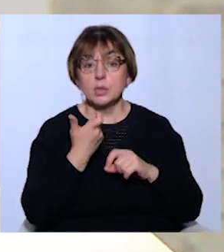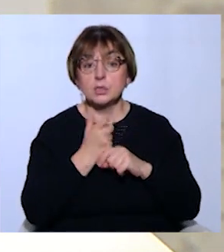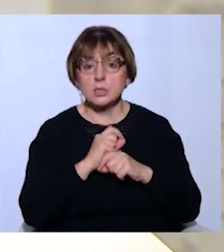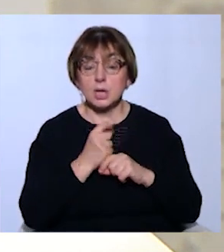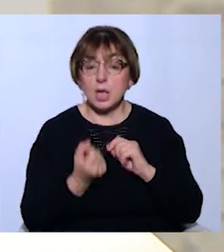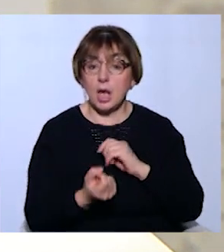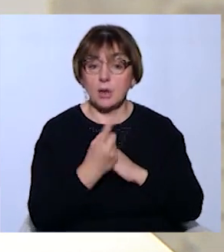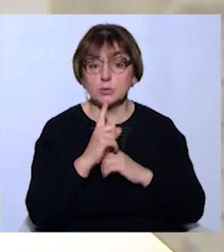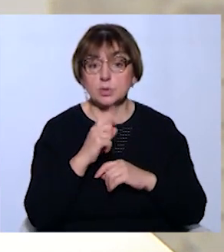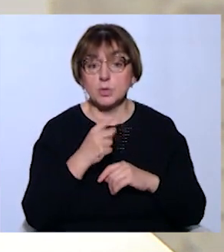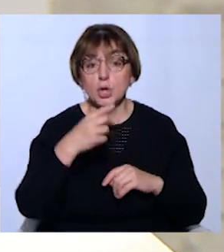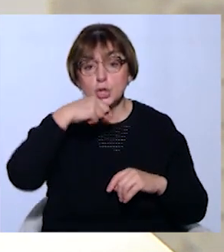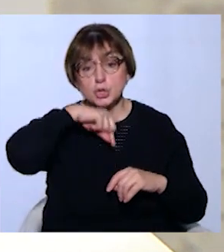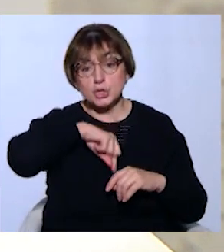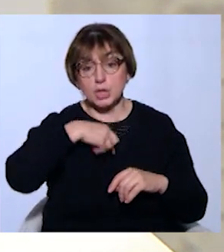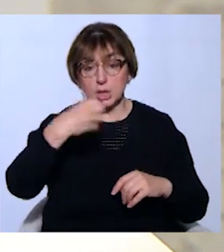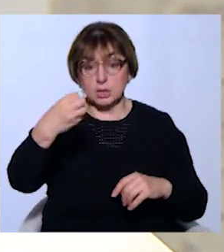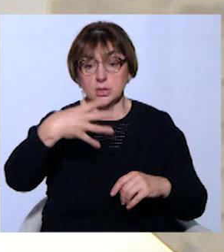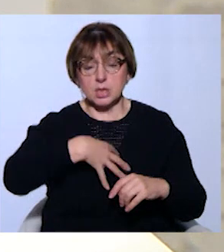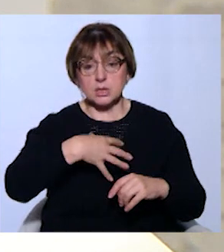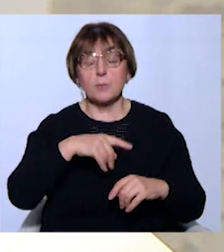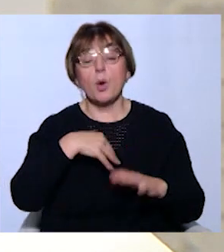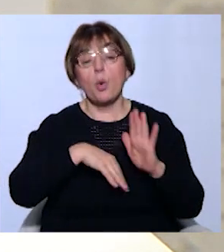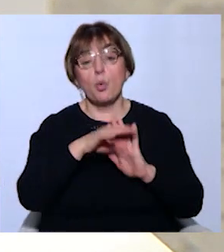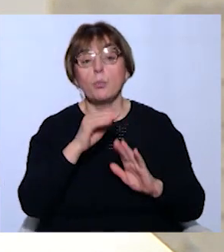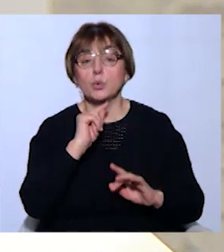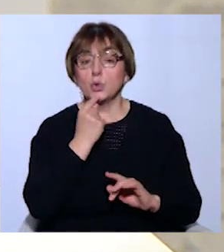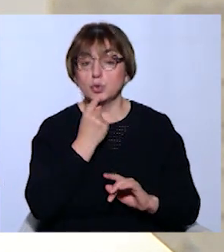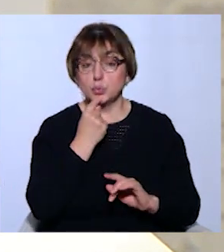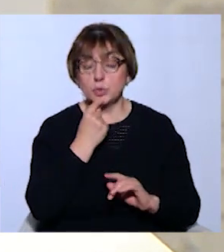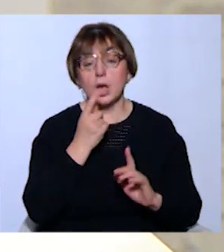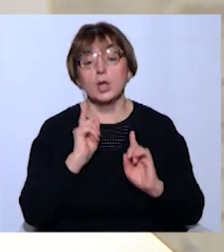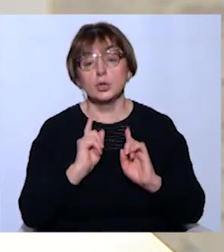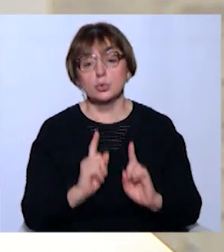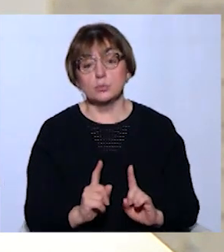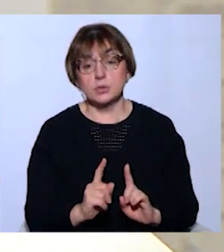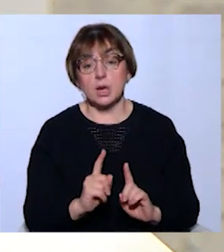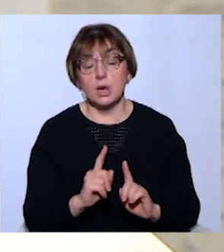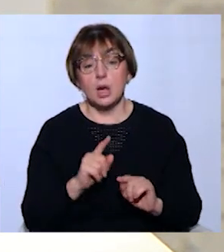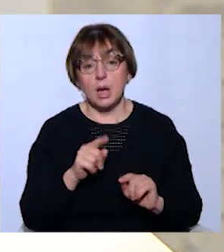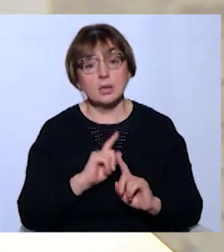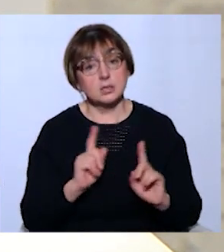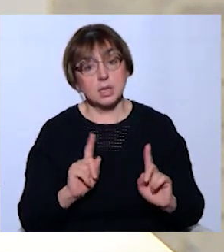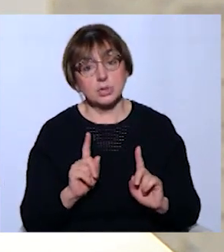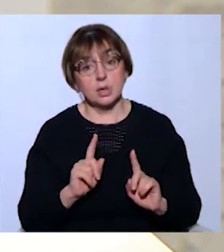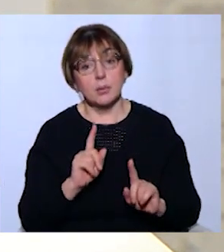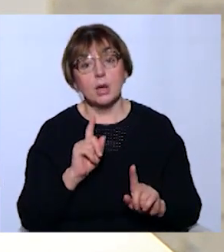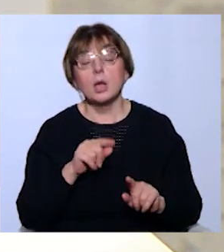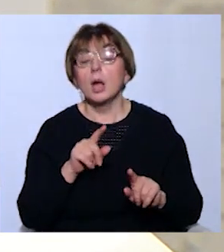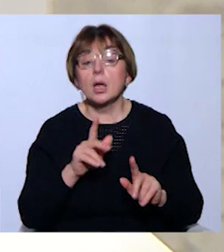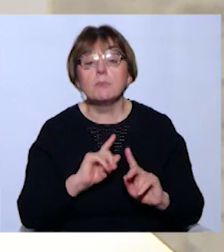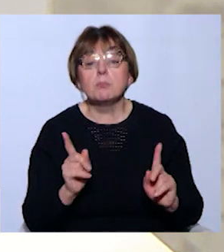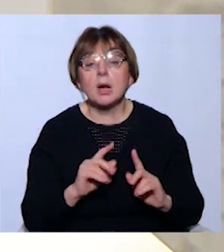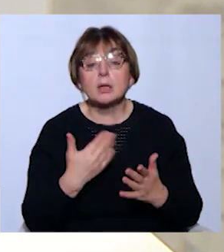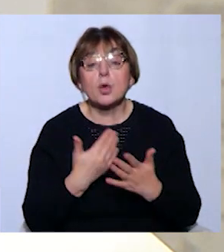არ უნდა იყოს, რომ შინაგანი დასხივება უფრო რთულია. თუმცა მასეთ არ შეიძლება ითქვას, იმიტომ რომ